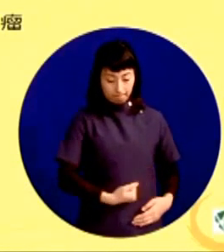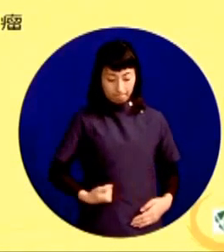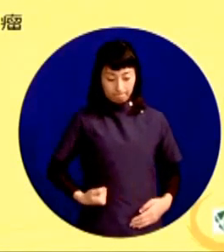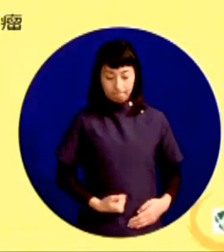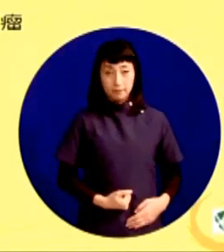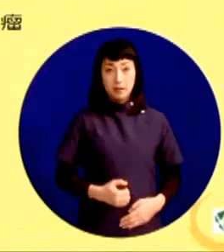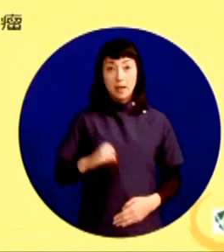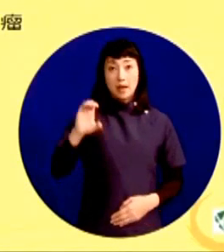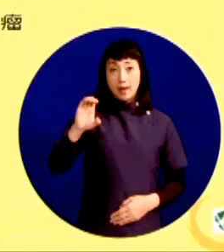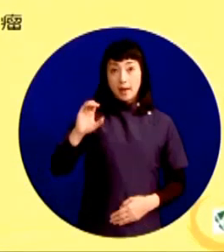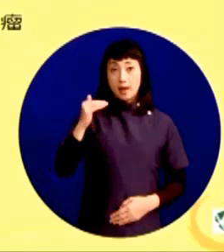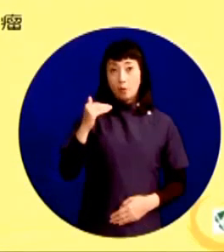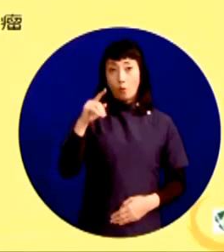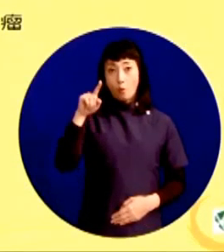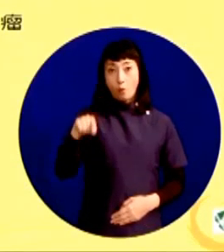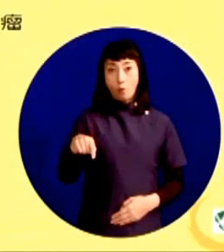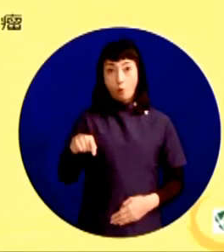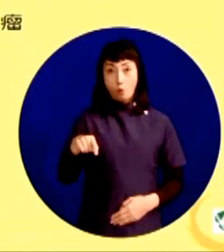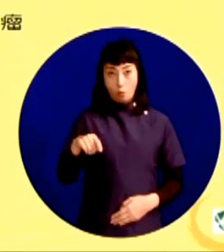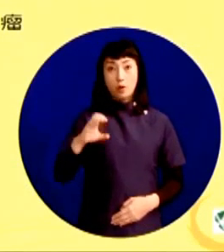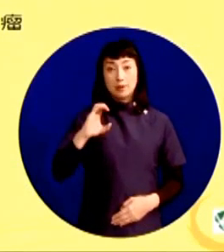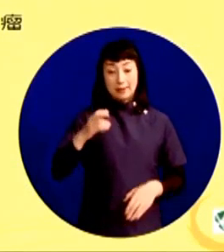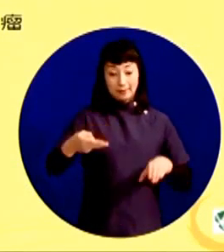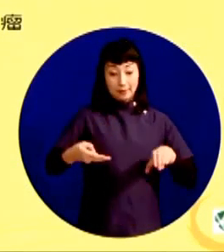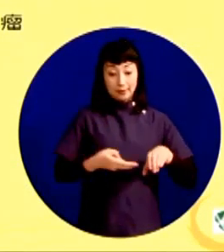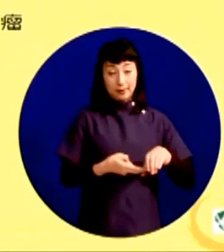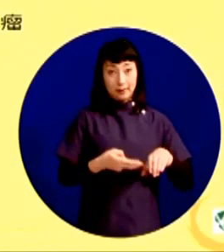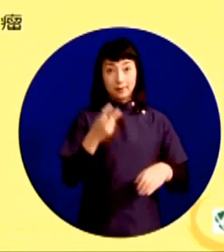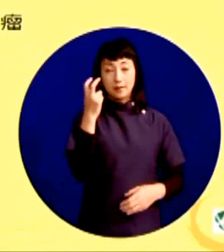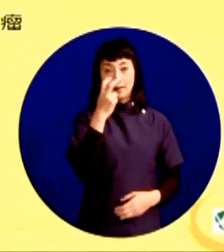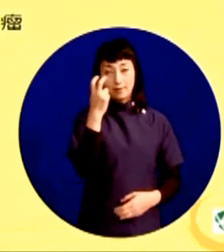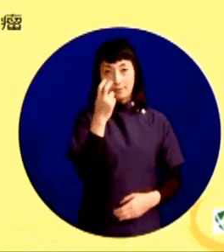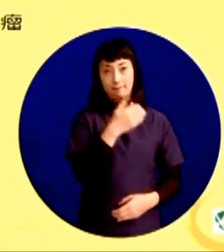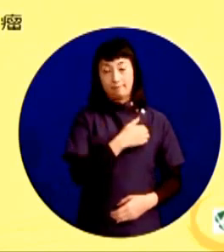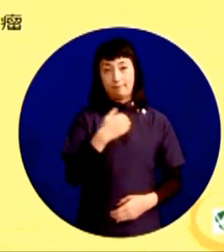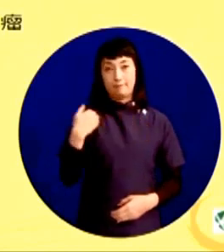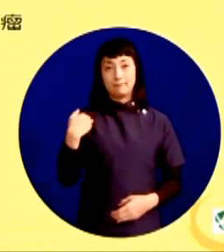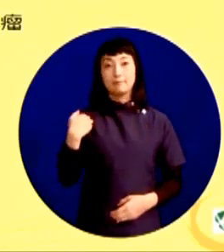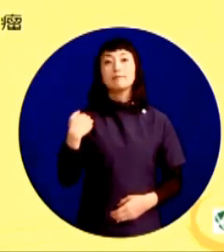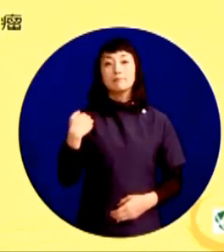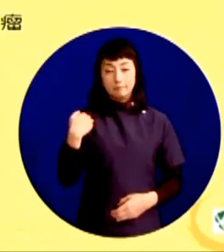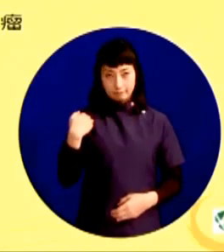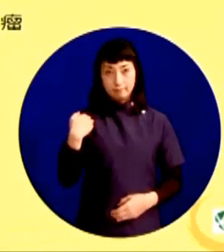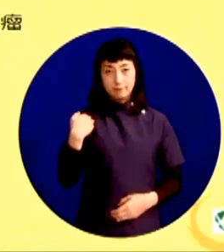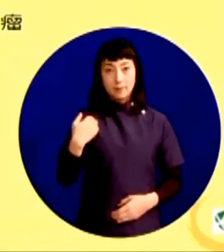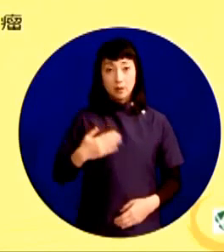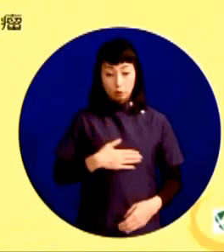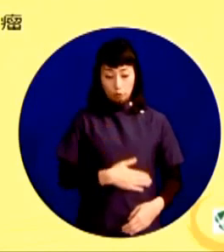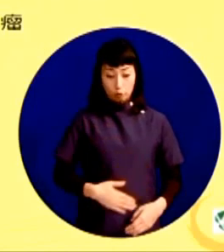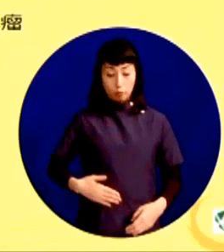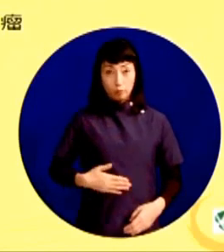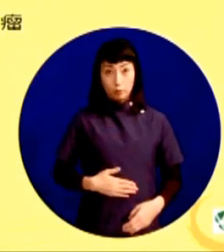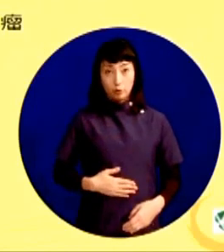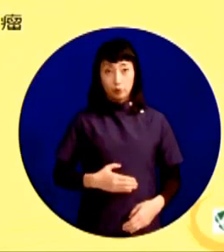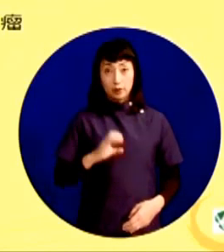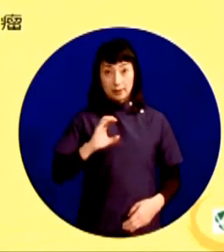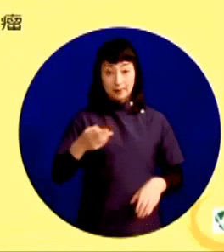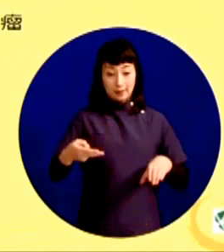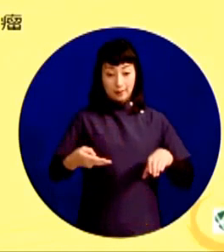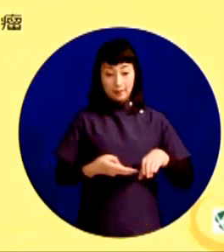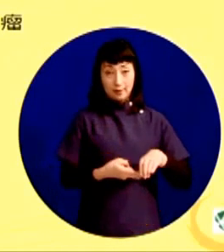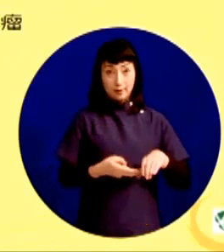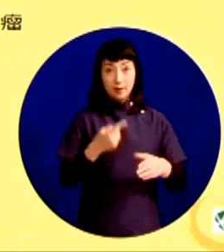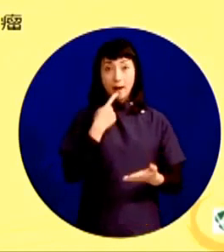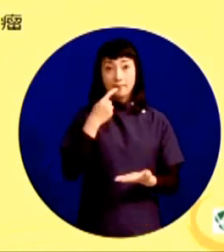やCT検査で調べることができます特に腹部のCT検査をしてもらえば簡単にわかり